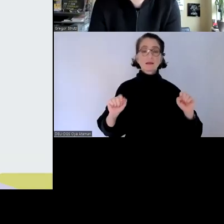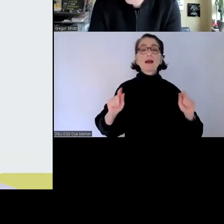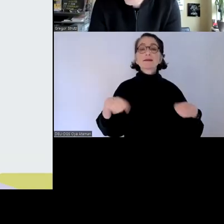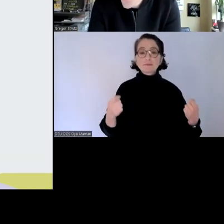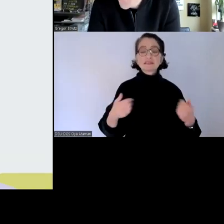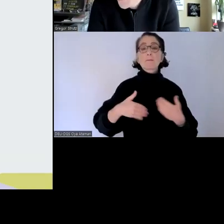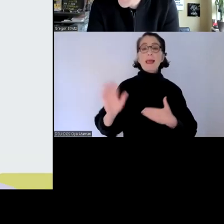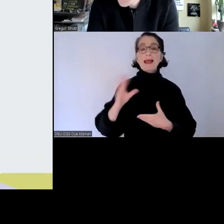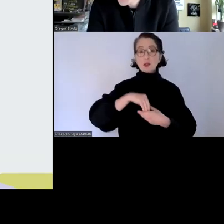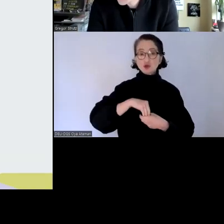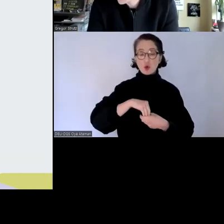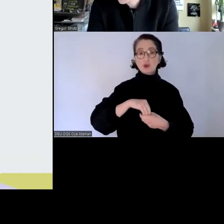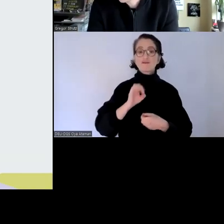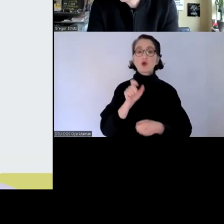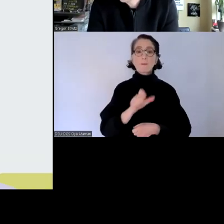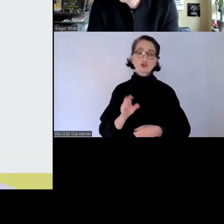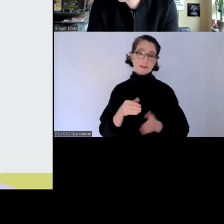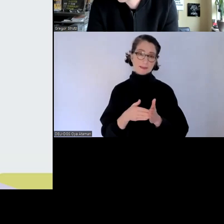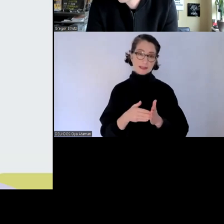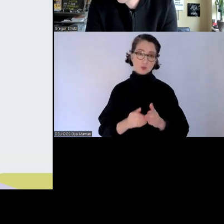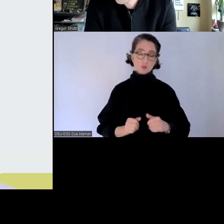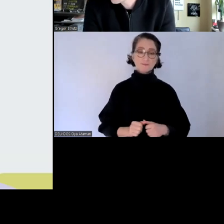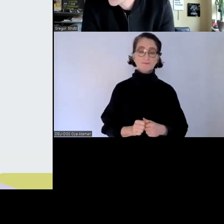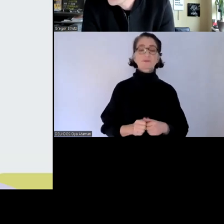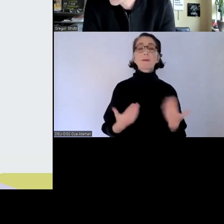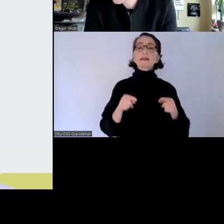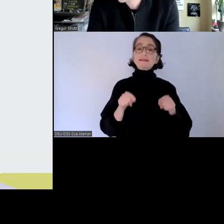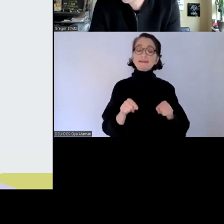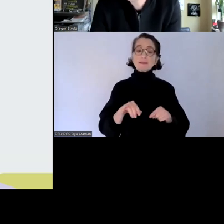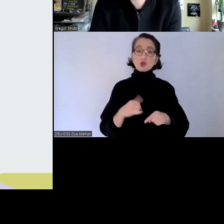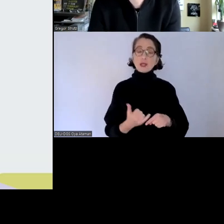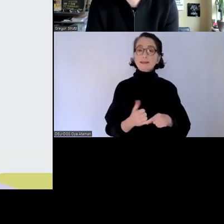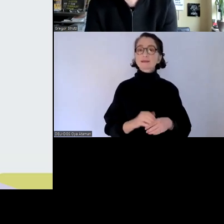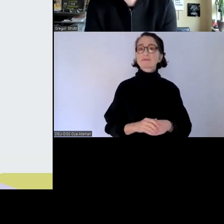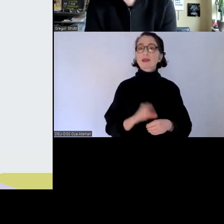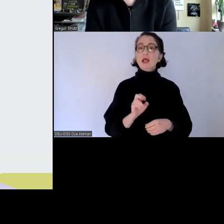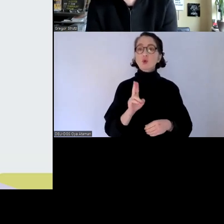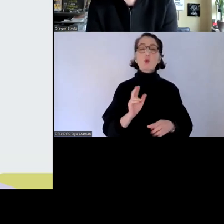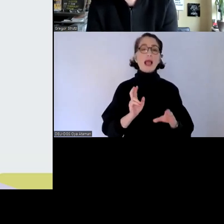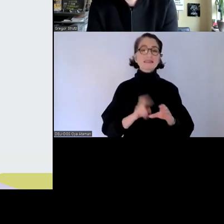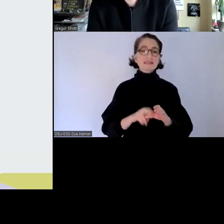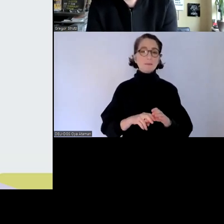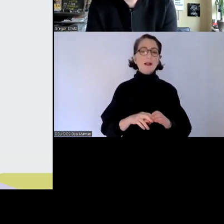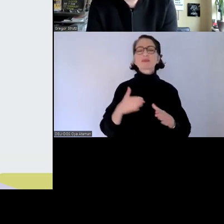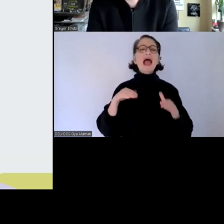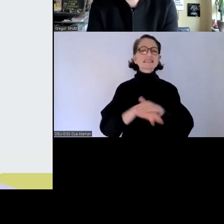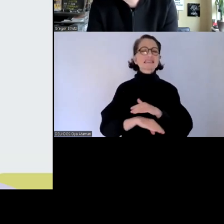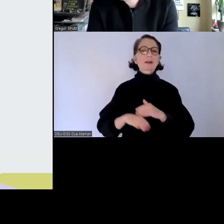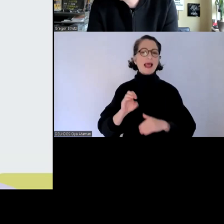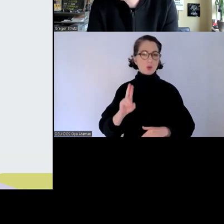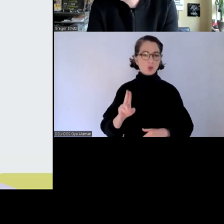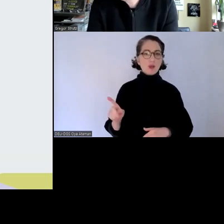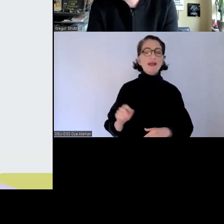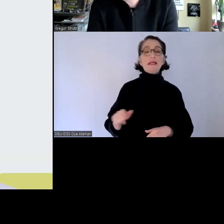menschen mit behinderung dieses projekt ist das bei eu wie gesagt in diesem jahr